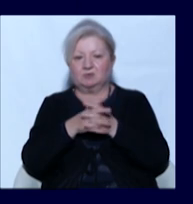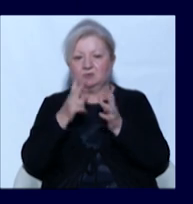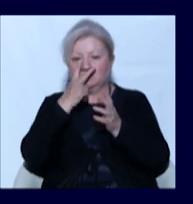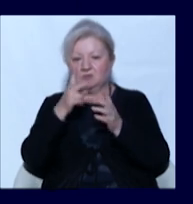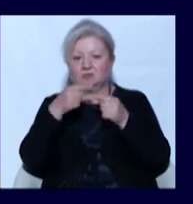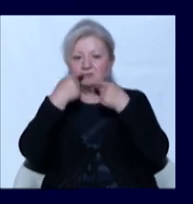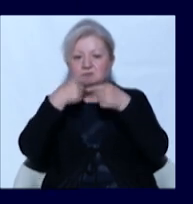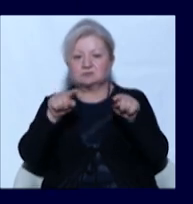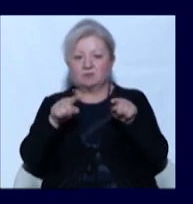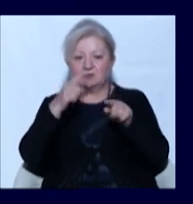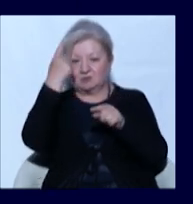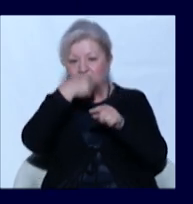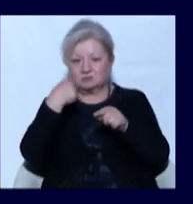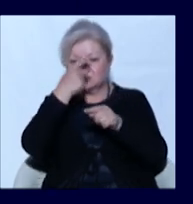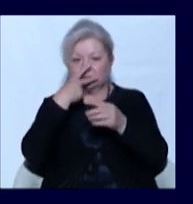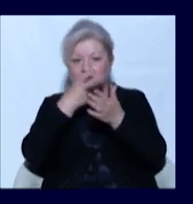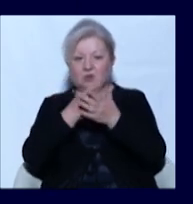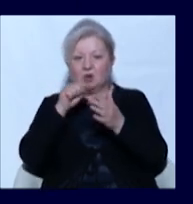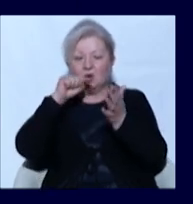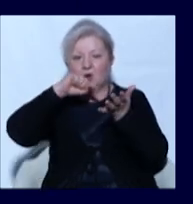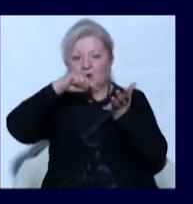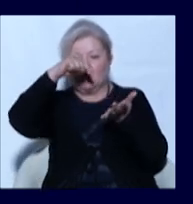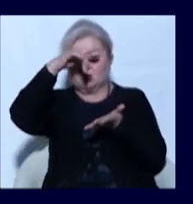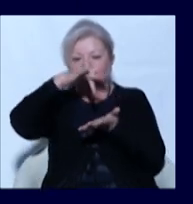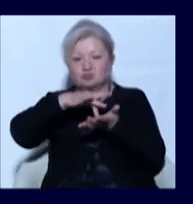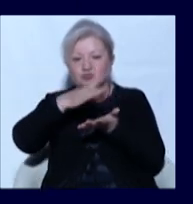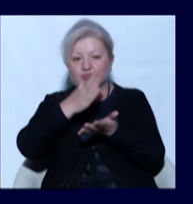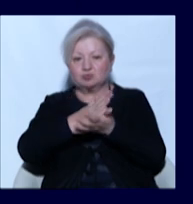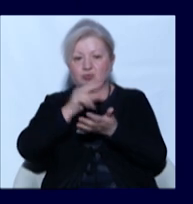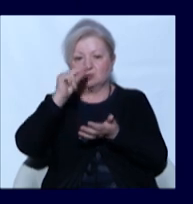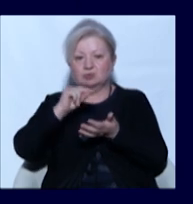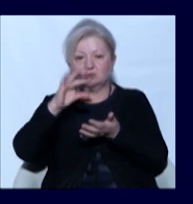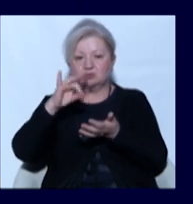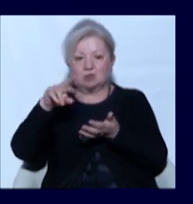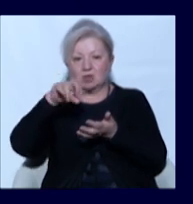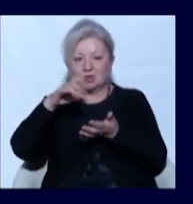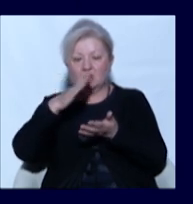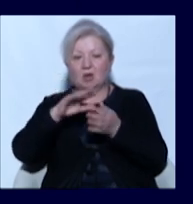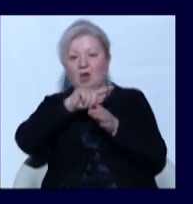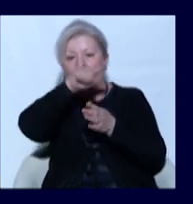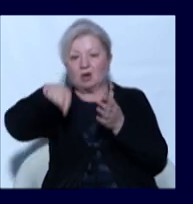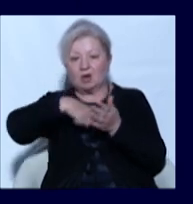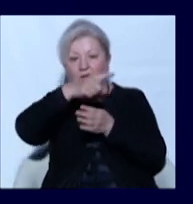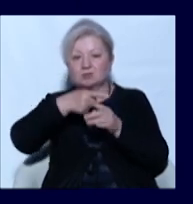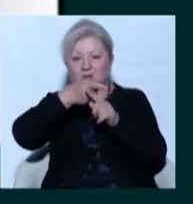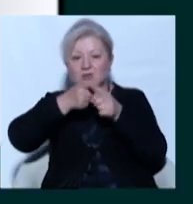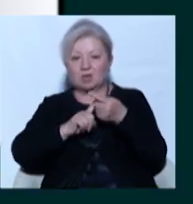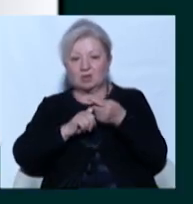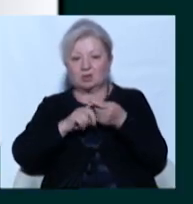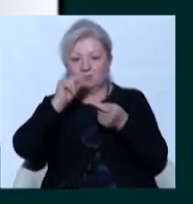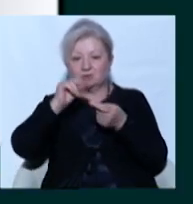გაჩნდა სხვანაირი გამოსახულება, შუაში ჭრილია და გარშემო არის ნახევარ ჭრილი. გავარჩიოთ ეს საკითხი უფრო